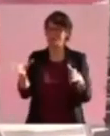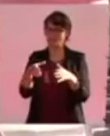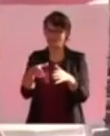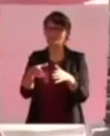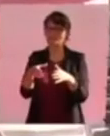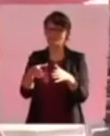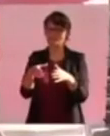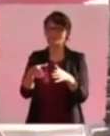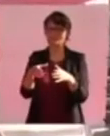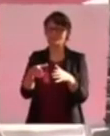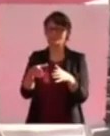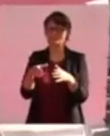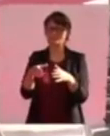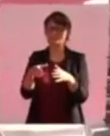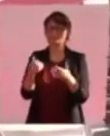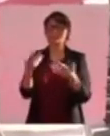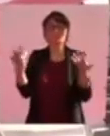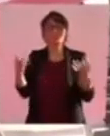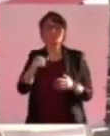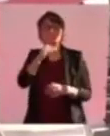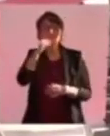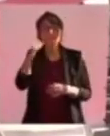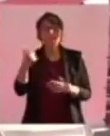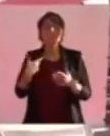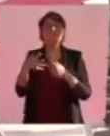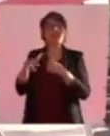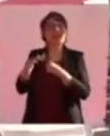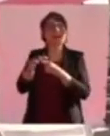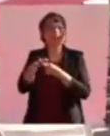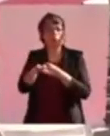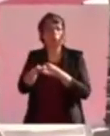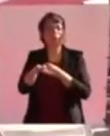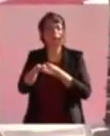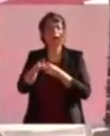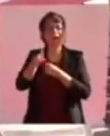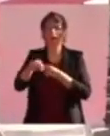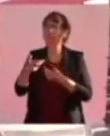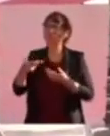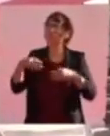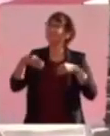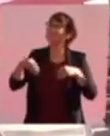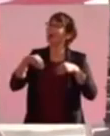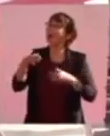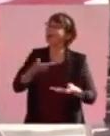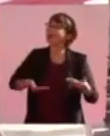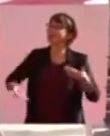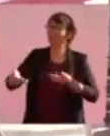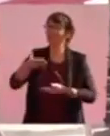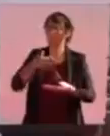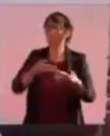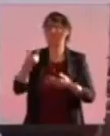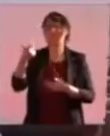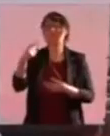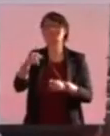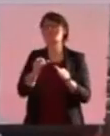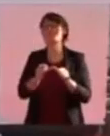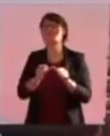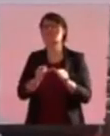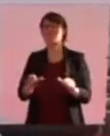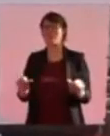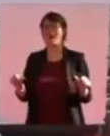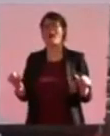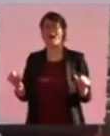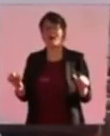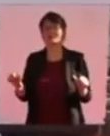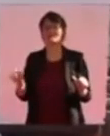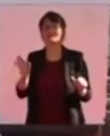ambiente è necessario recuperare gli aspetti partecipativi che costituiscono l'asse portante di un buon sistema della prevenzione